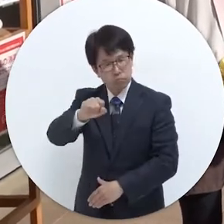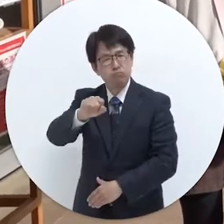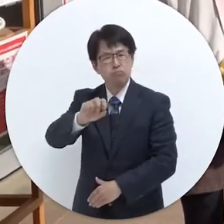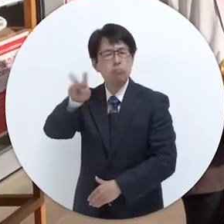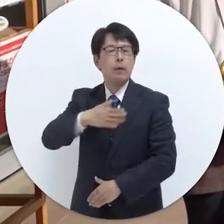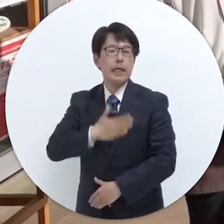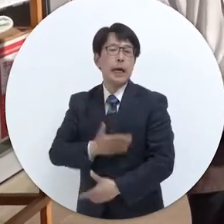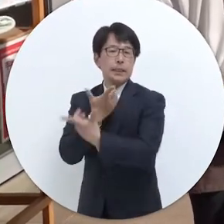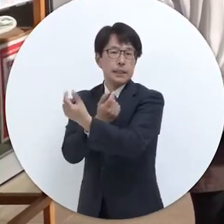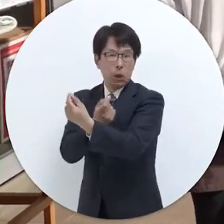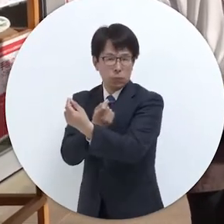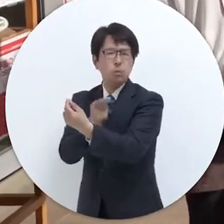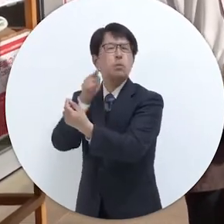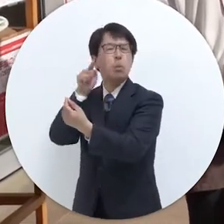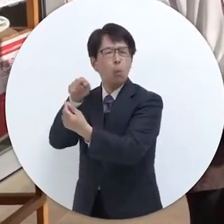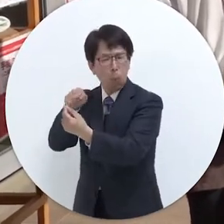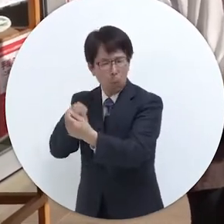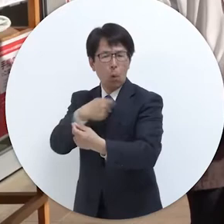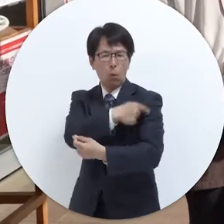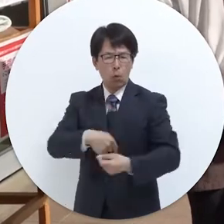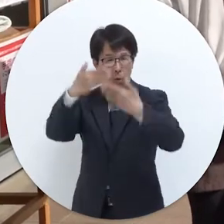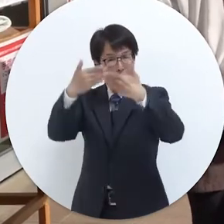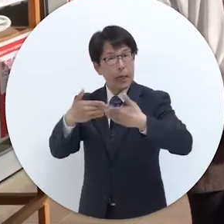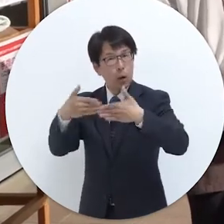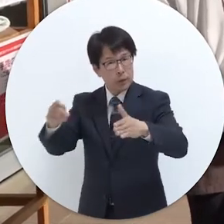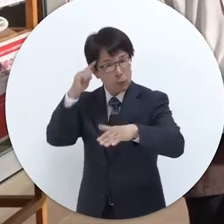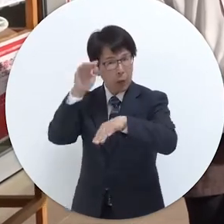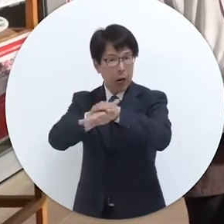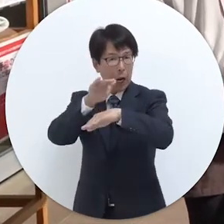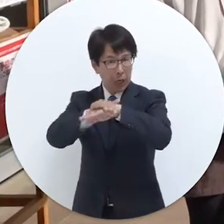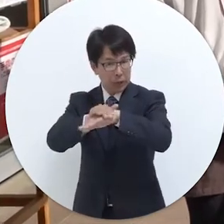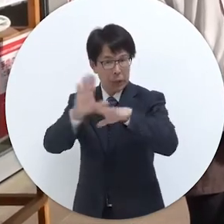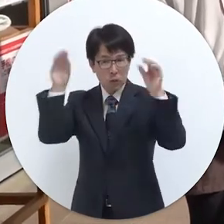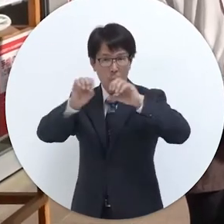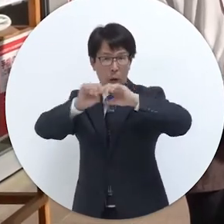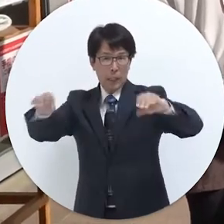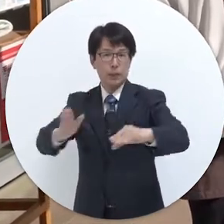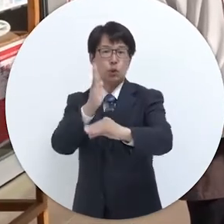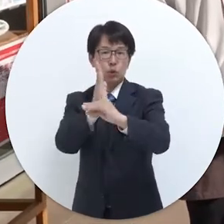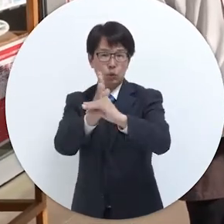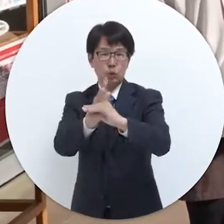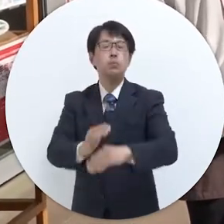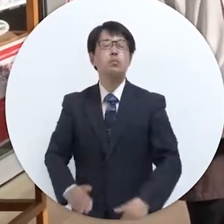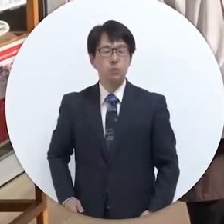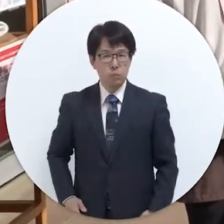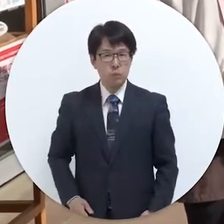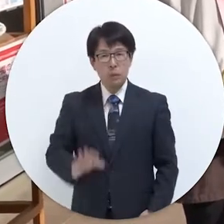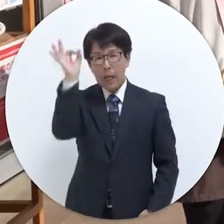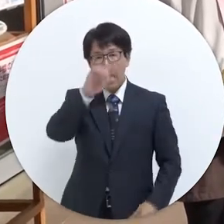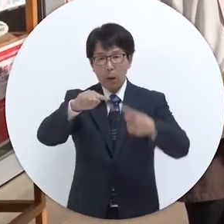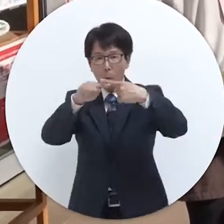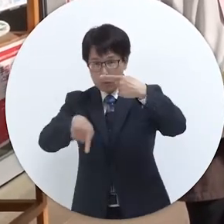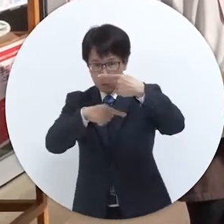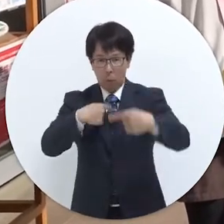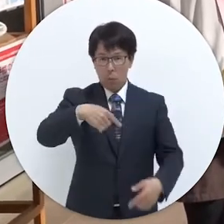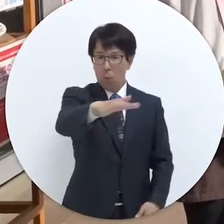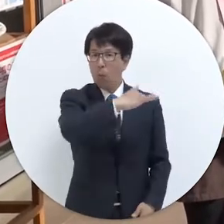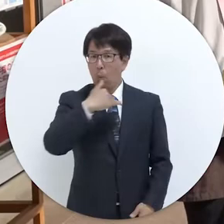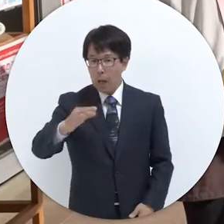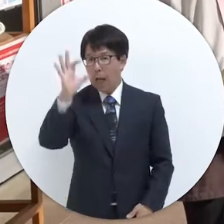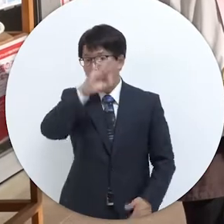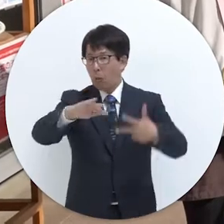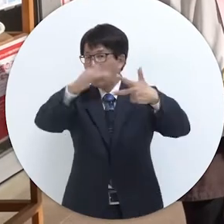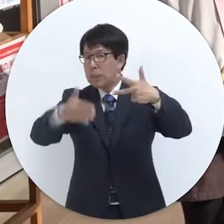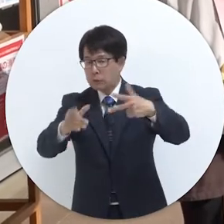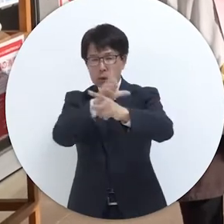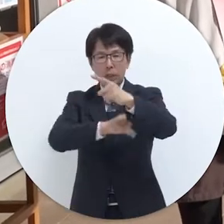解し合うということを心のバリアフリーと考えて情報を発信しております。観光庁としましては、観光施設の